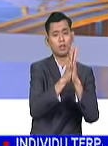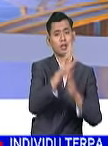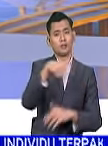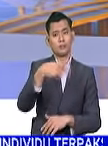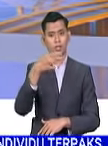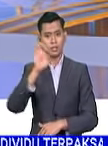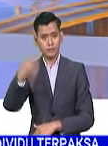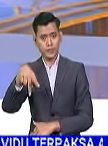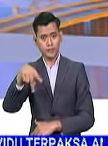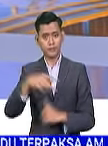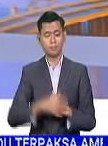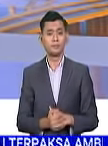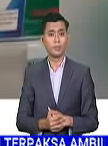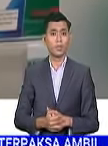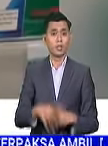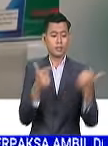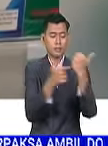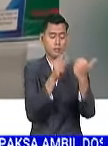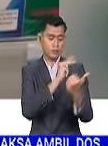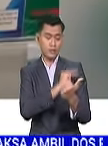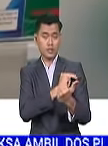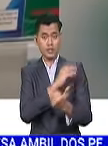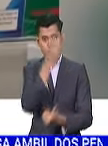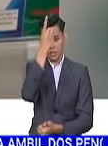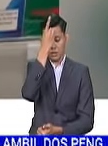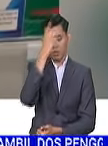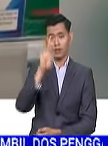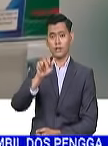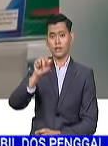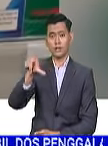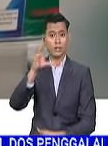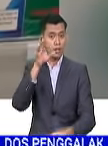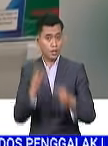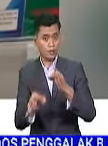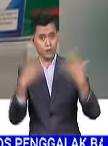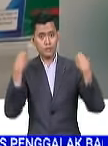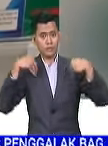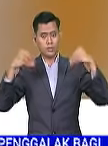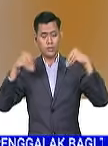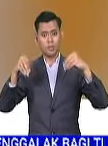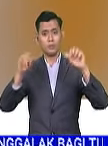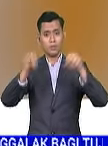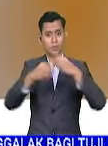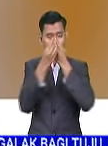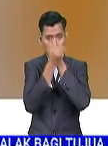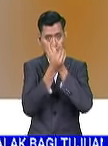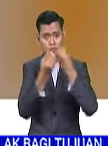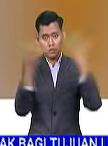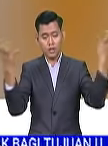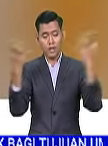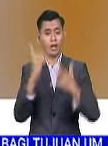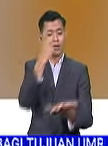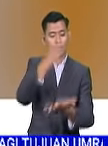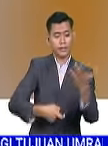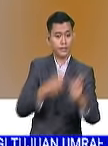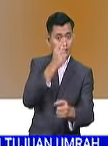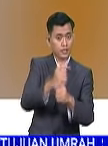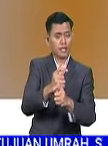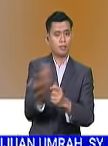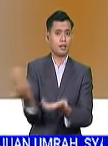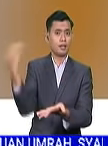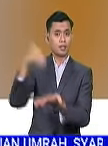KPDN-HCP. Timbalan Menteri Dato' Rosul Wahid memaklumkan jika perjualannya diperluas, kemungkinan harga yang ditetapkan akan